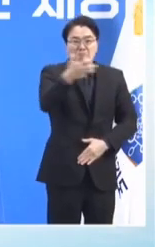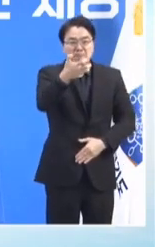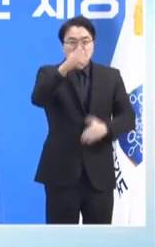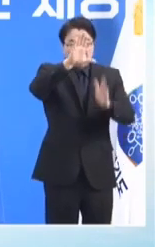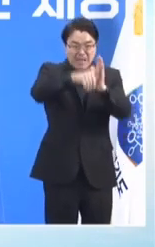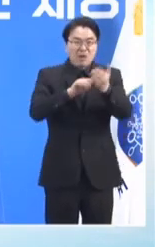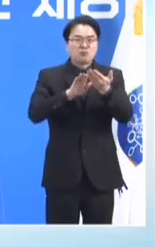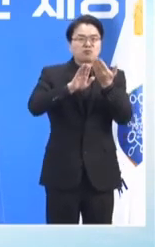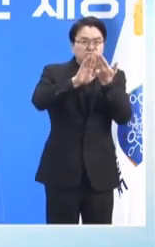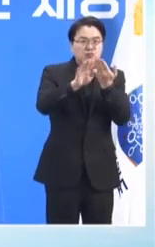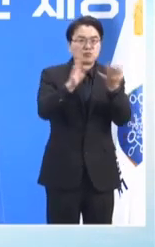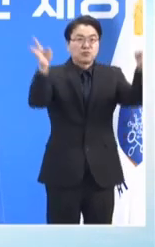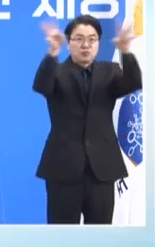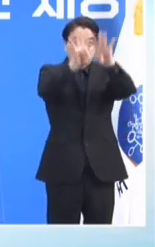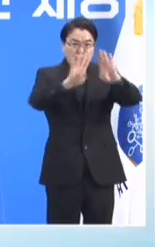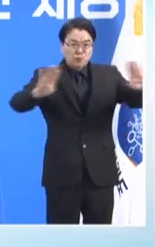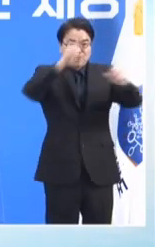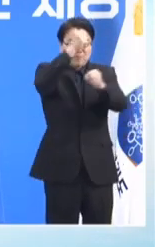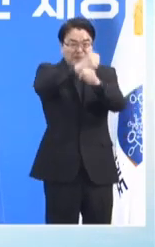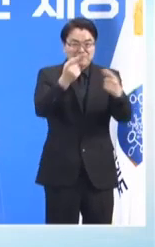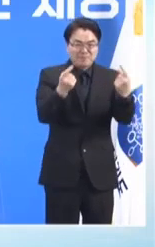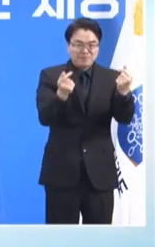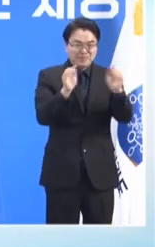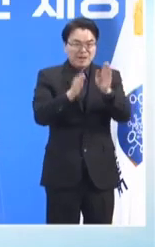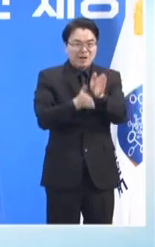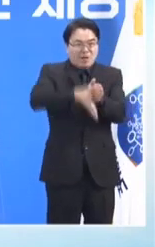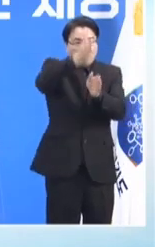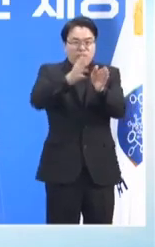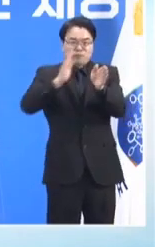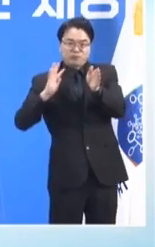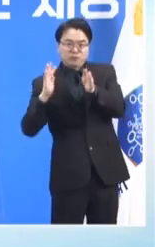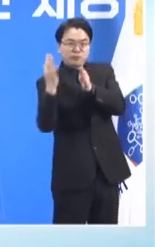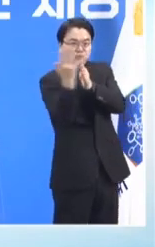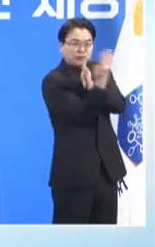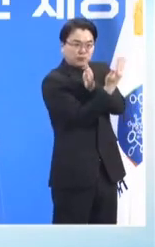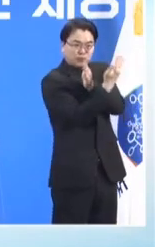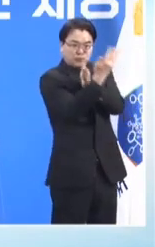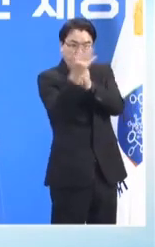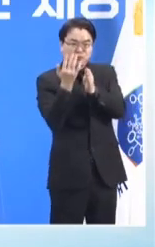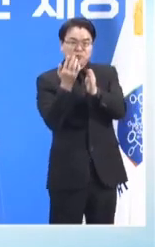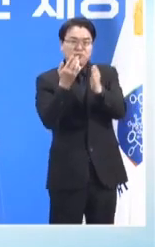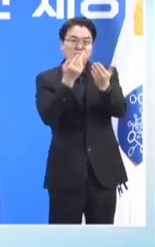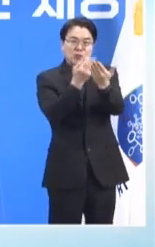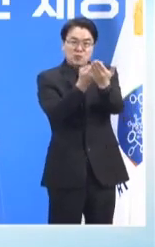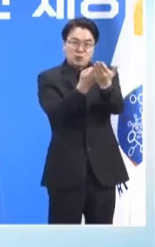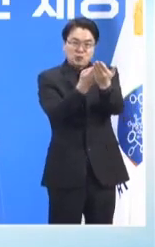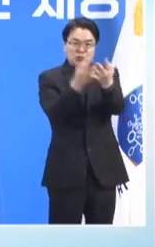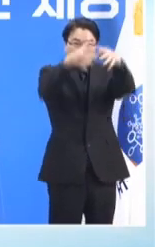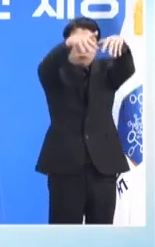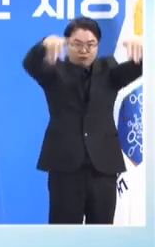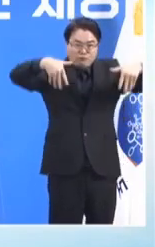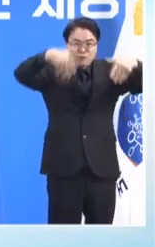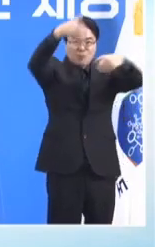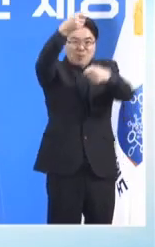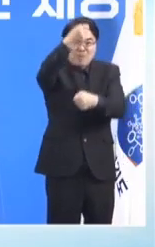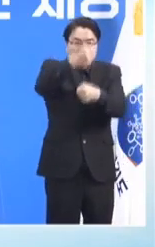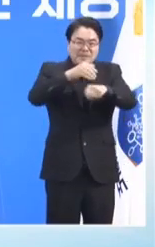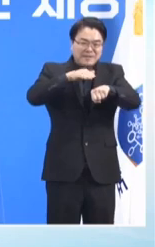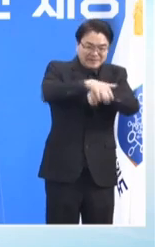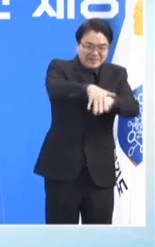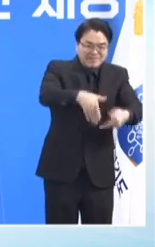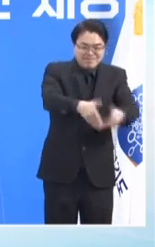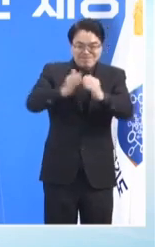이후에는 커튼을 치듯 유리로 건물 외벽을 감싸는 커튼 월 구조의 건축물이 점차 증가하게